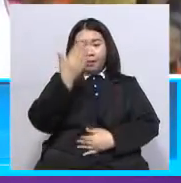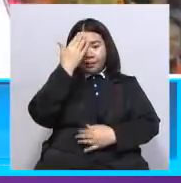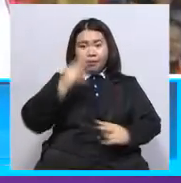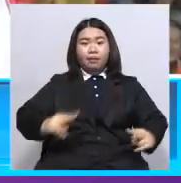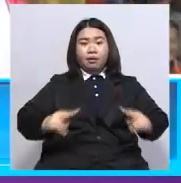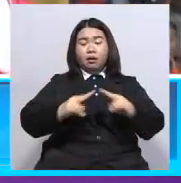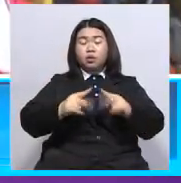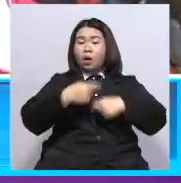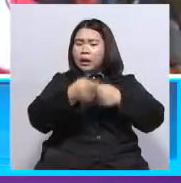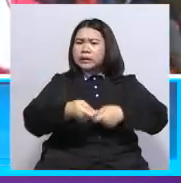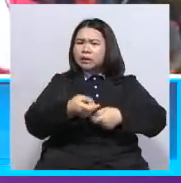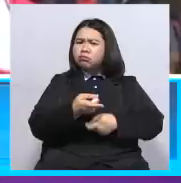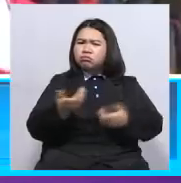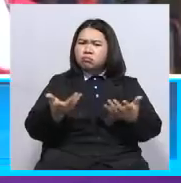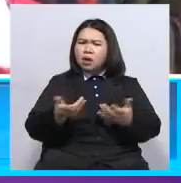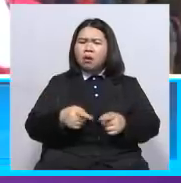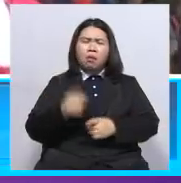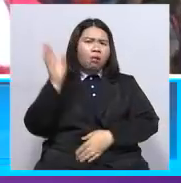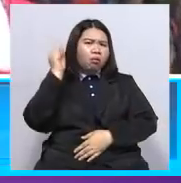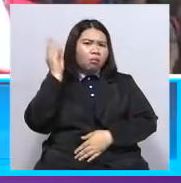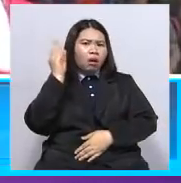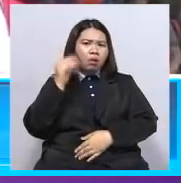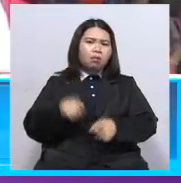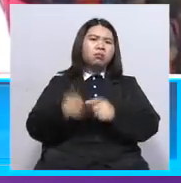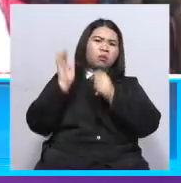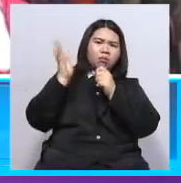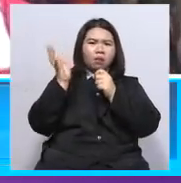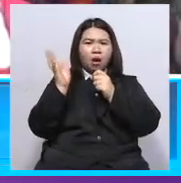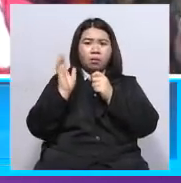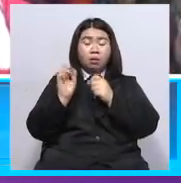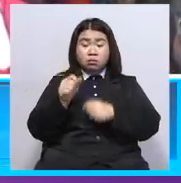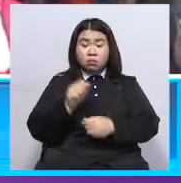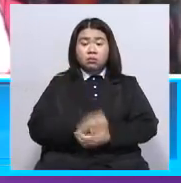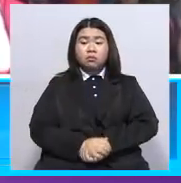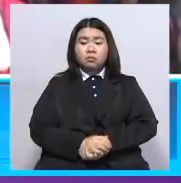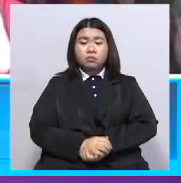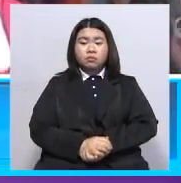ากระทรวงเกษตรเองเป็นยังไงบ้างนะครับเพราะว่าเราจะฟังจากเสียงแล้วเนี่ยยังมีการพูดปราศรัยอยู่เลยนะครับ